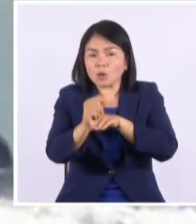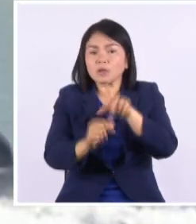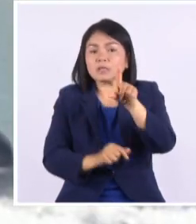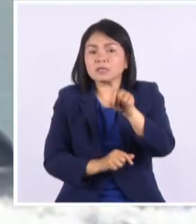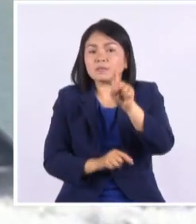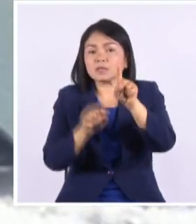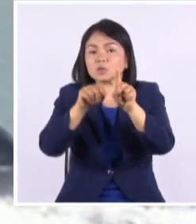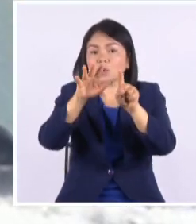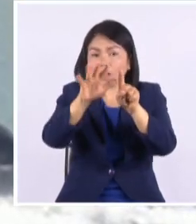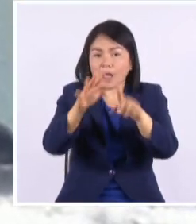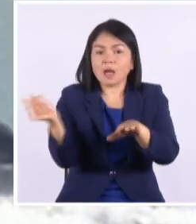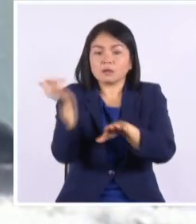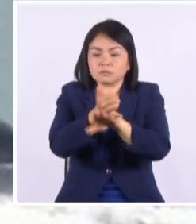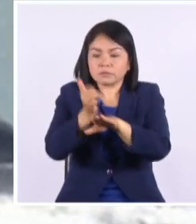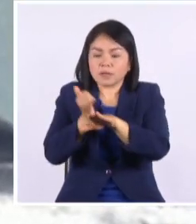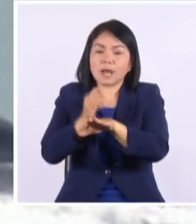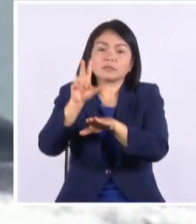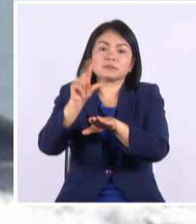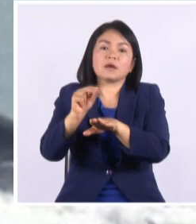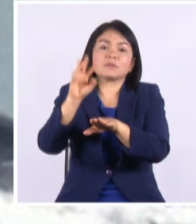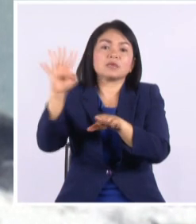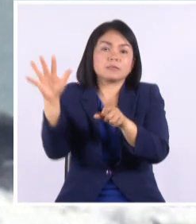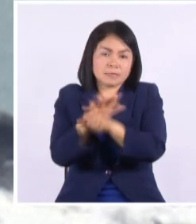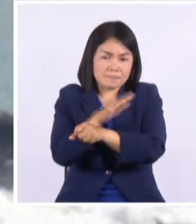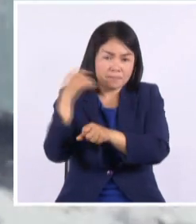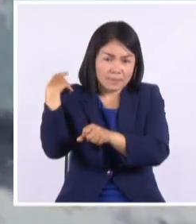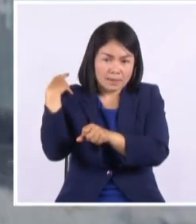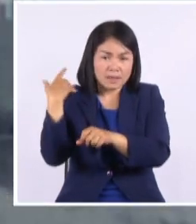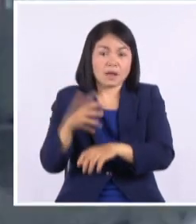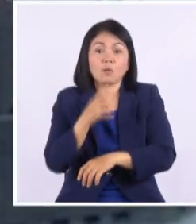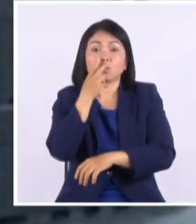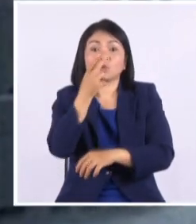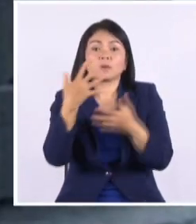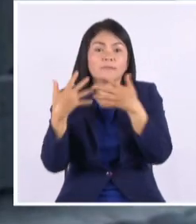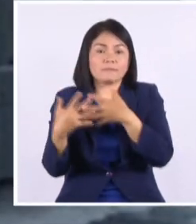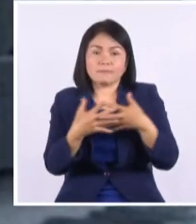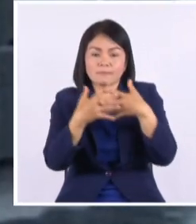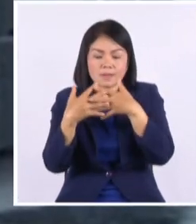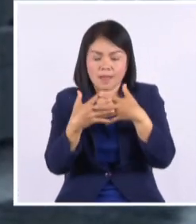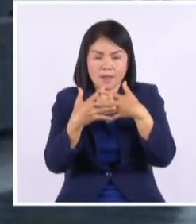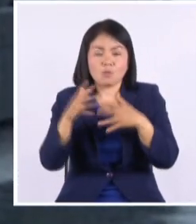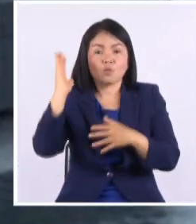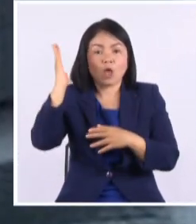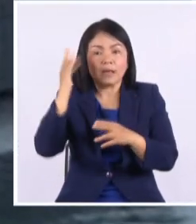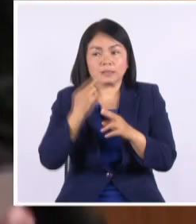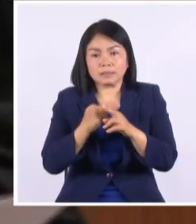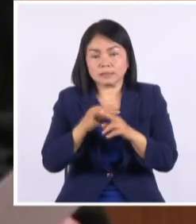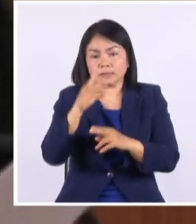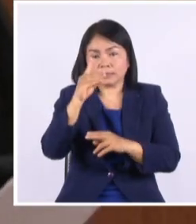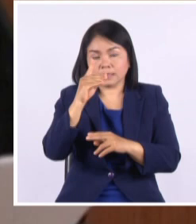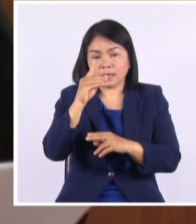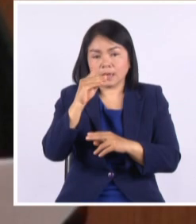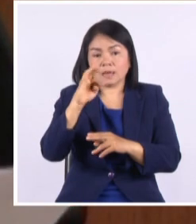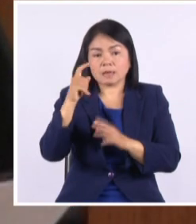รับผู้โดยสาร 4 34คนด้วยกันครับไปตามไปต่อที่เสนอบริการนะครับนายเด็กชาววินครับอดีตเจ้าหน้าที่ตำรวจ